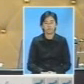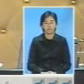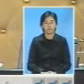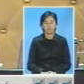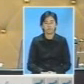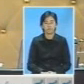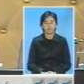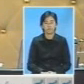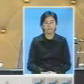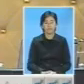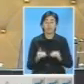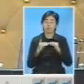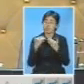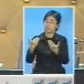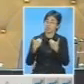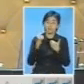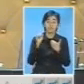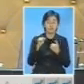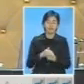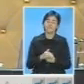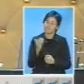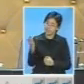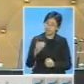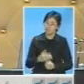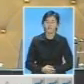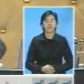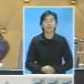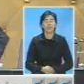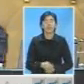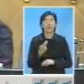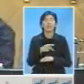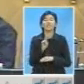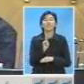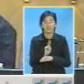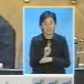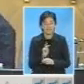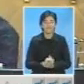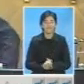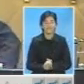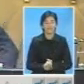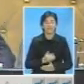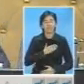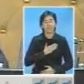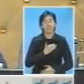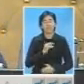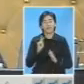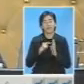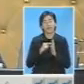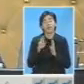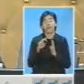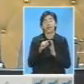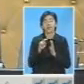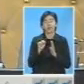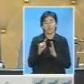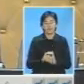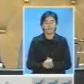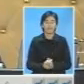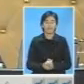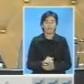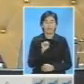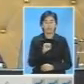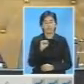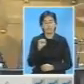ท่านใช้สิทธิ์พาดพิงใช่ไหมครับเชิญครับ กราบเรียนท่านประธานสภาที่เคารพกับผมนายการุณโหสกุลสมาชิกสภาผู้แทน